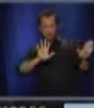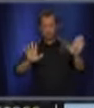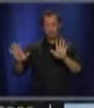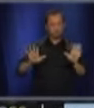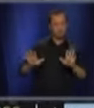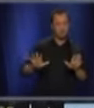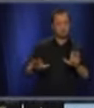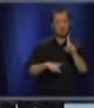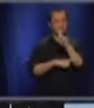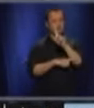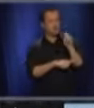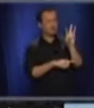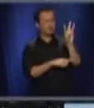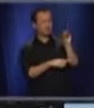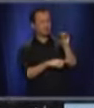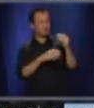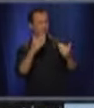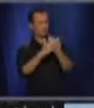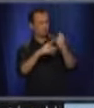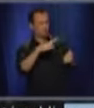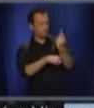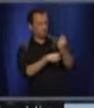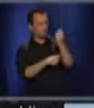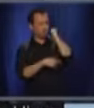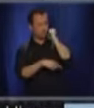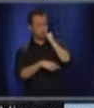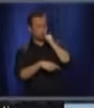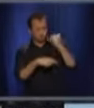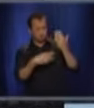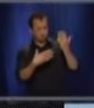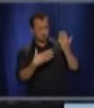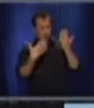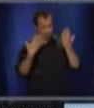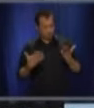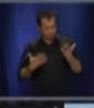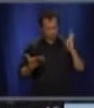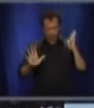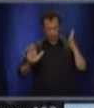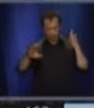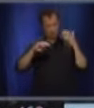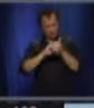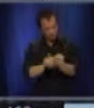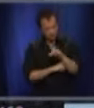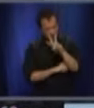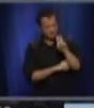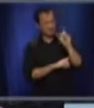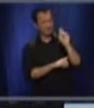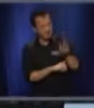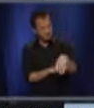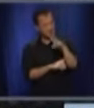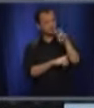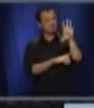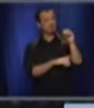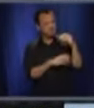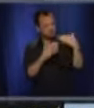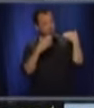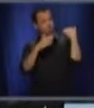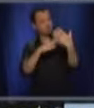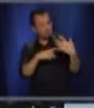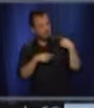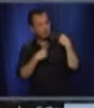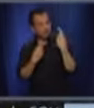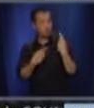environ 160 nouveaux cas quotidiennement dans la province. Là, on a dépassé, on s'est rendu à 200, 225, 250. Et là, depuis plusieurs jours, on est trois